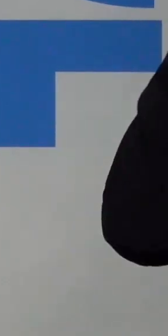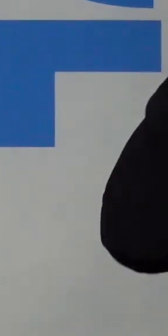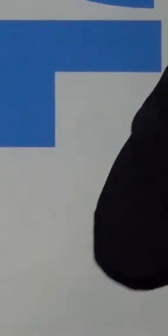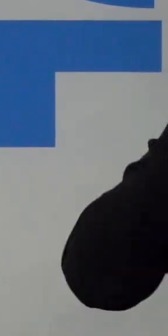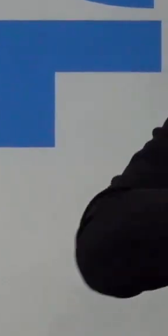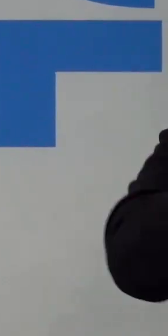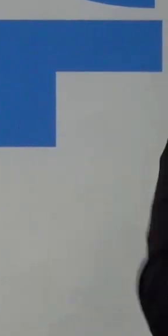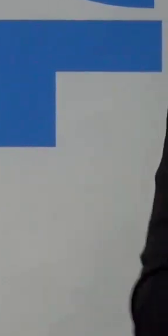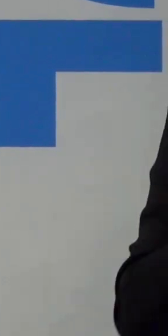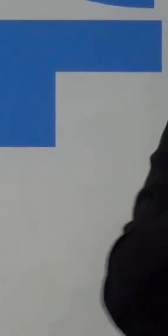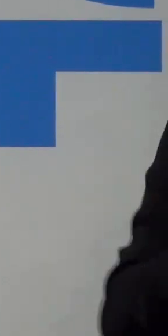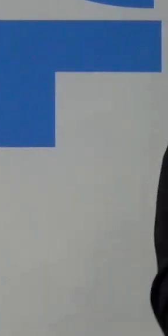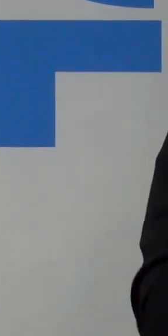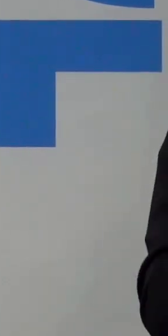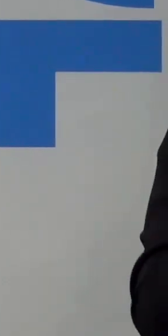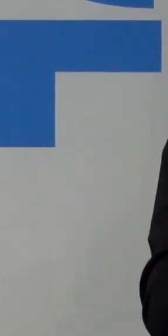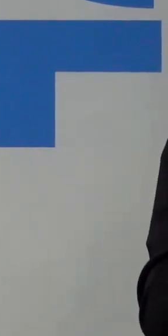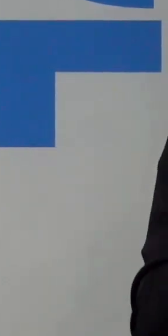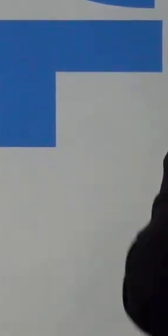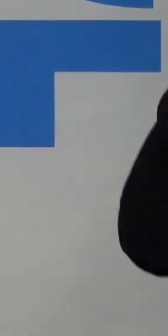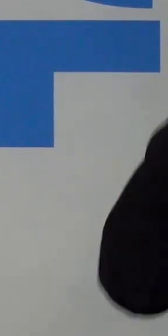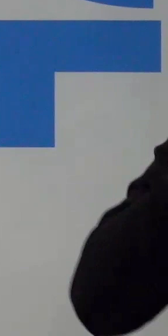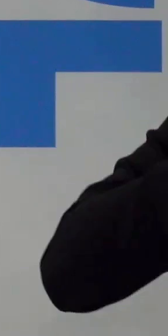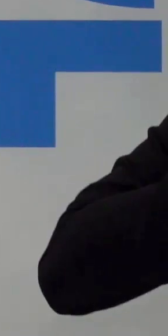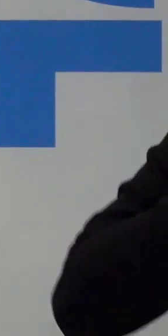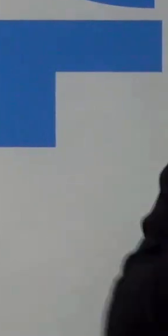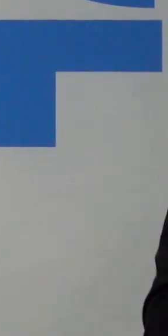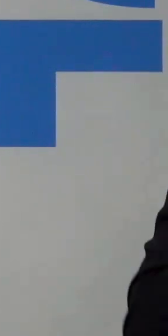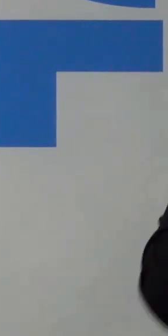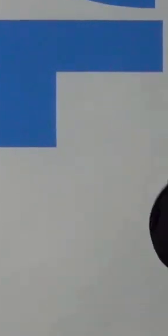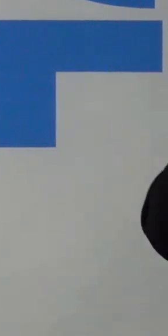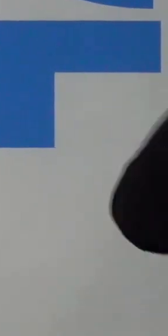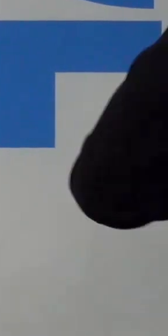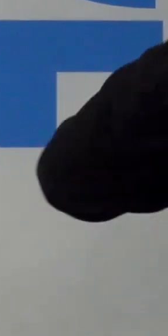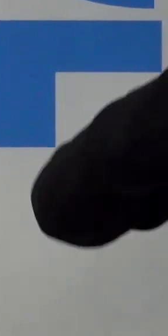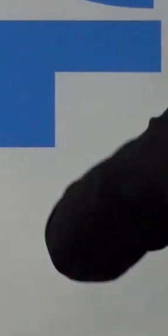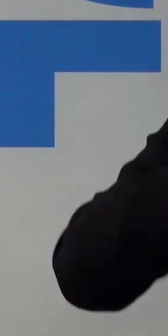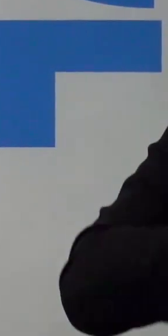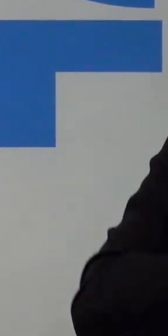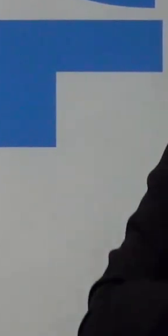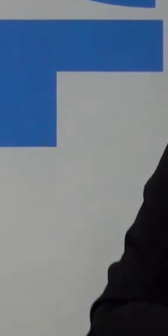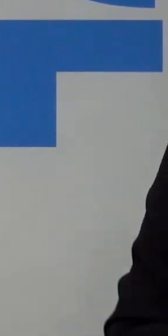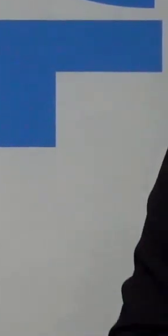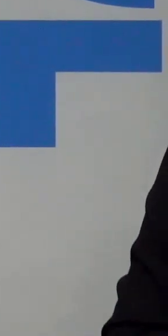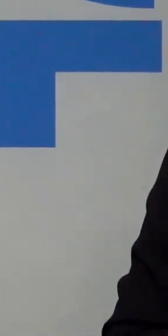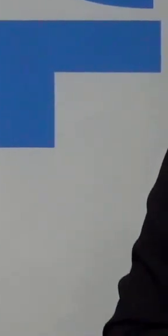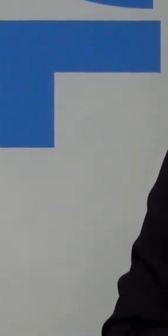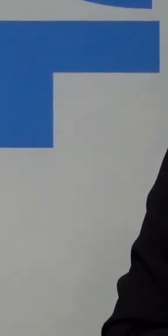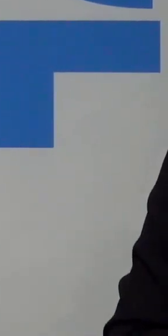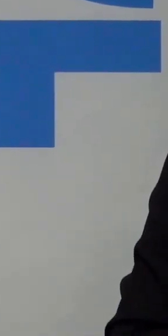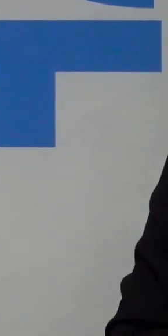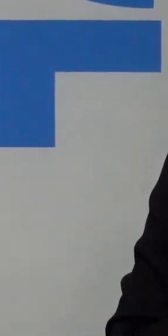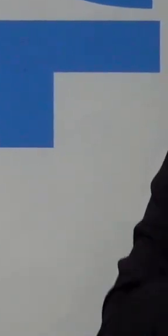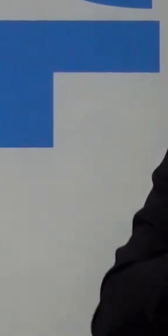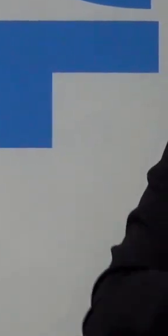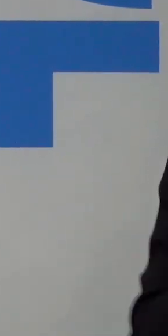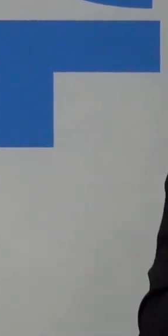대전환 선대위 스마트 강군위원회 박종진 위원장입니다. 스마트